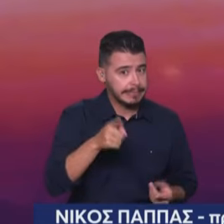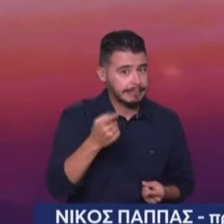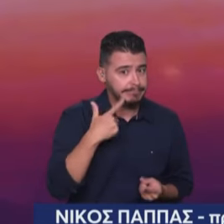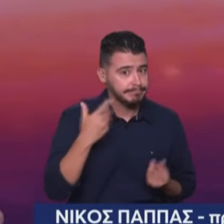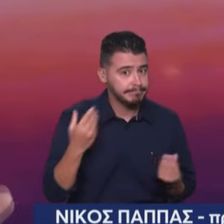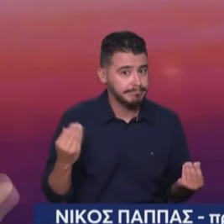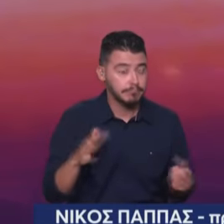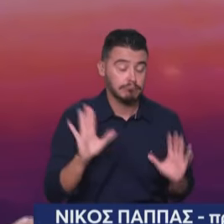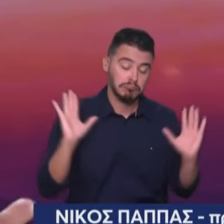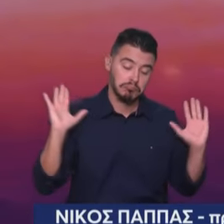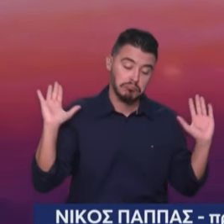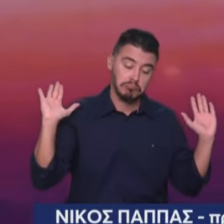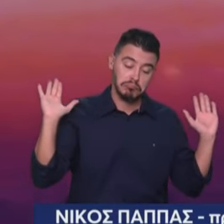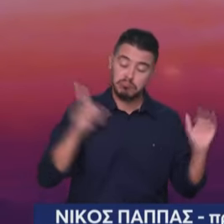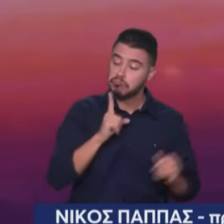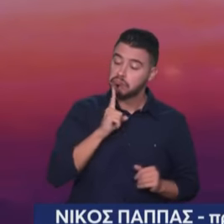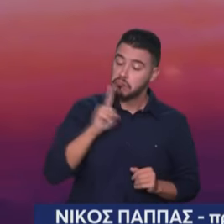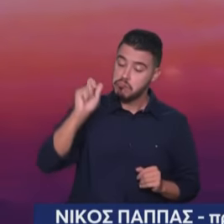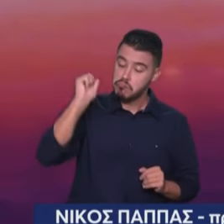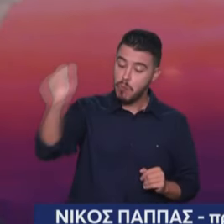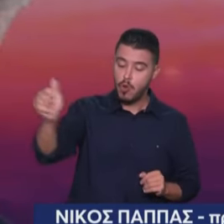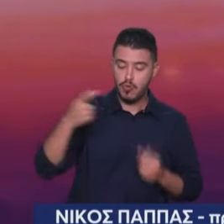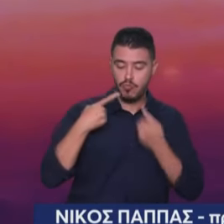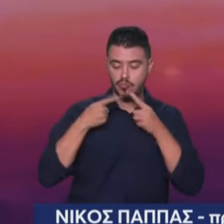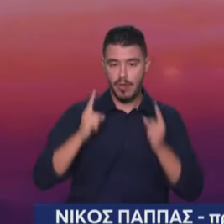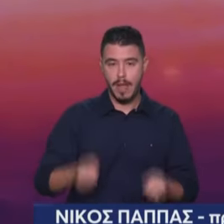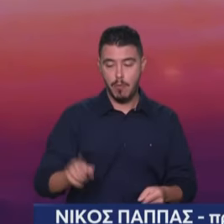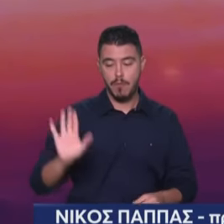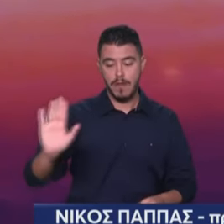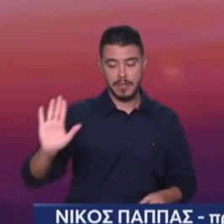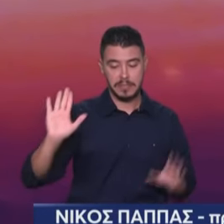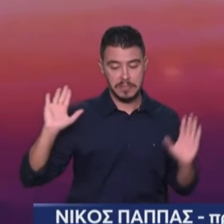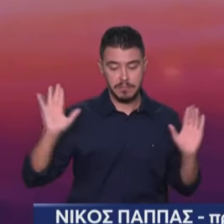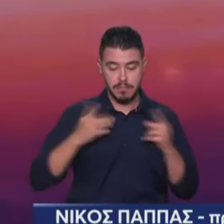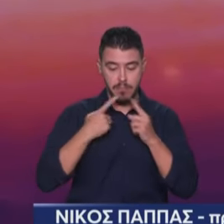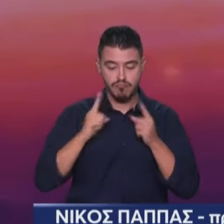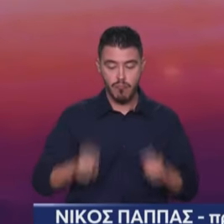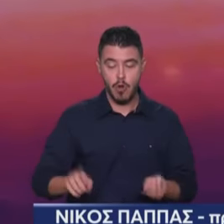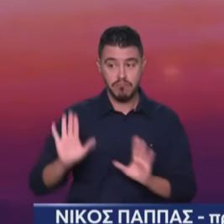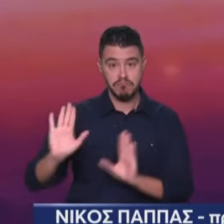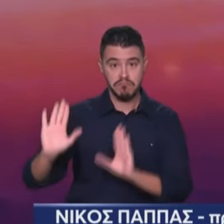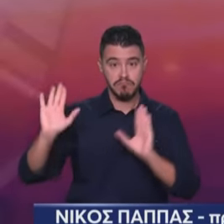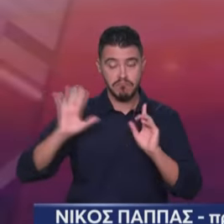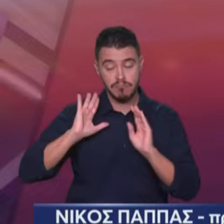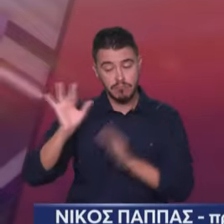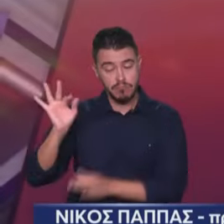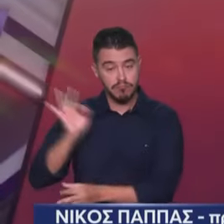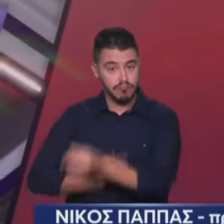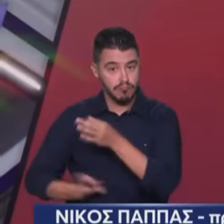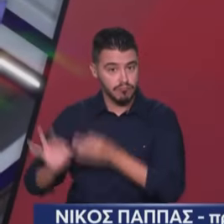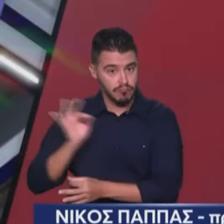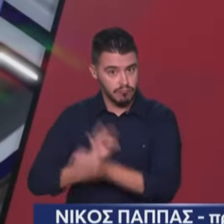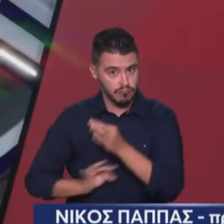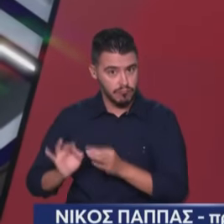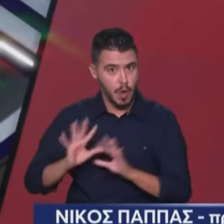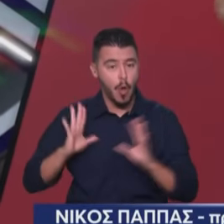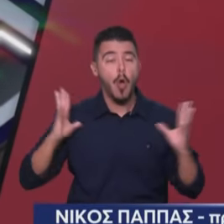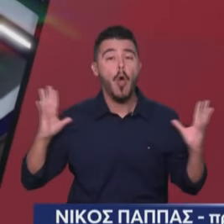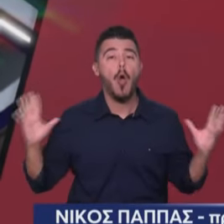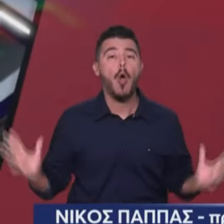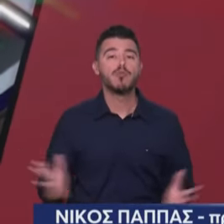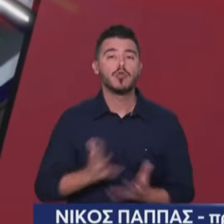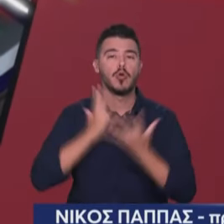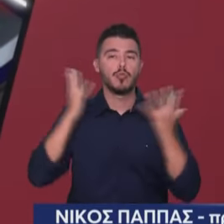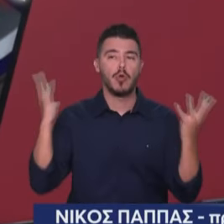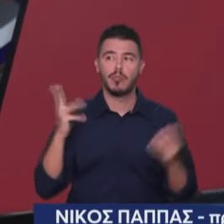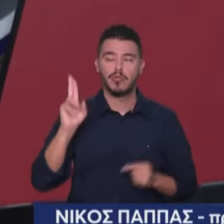να τον ακούσω. Όχι, όχι. Επειδή αυτή τη στιγμή έχετε το ρόλο και θα περιμένω και εγώ να τον ακούσω. Και η ίδια θα είναι και η απάντησή μου σε οποιονδήποτε υποψήφιο. Διότι αυτή